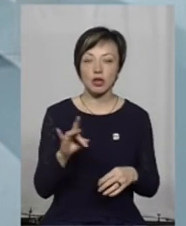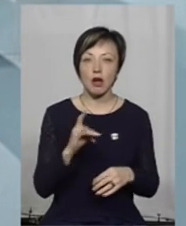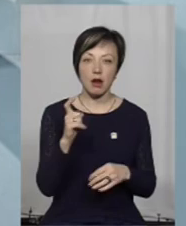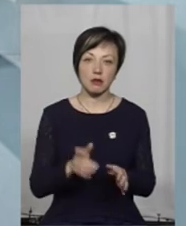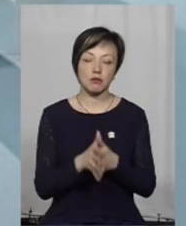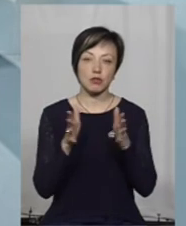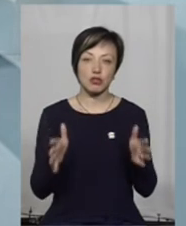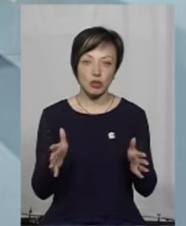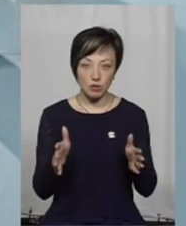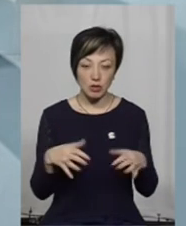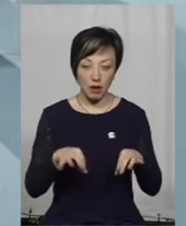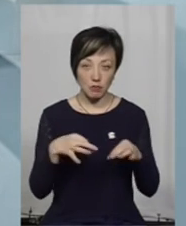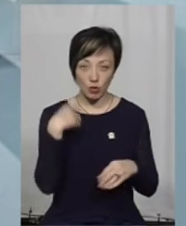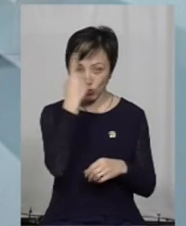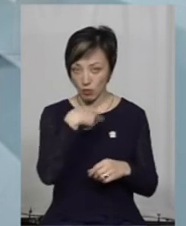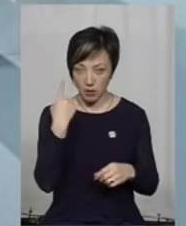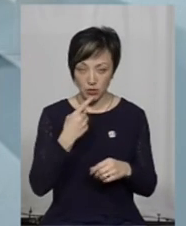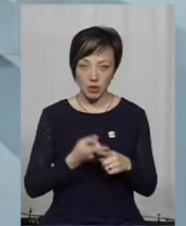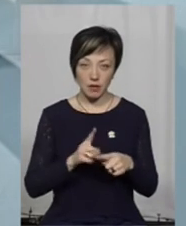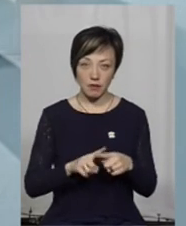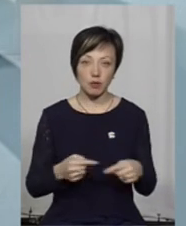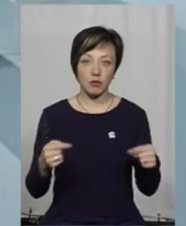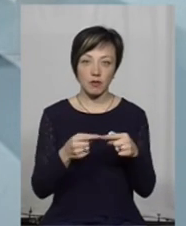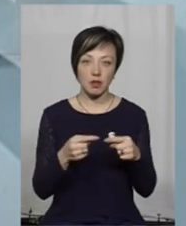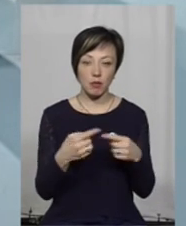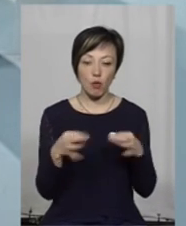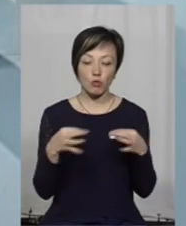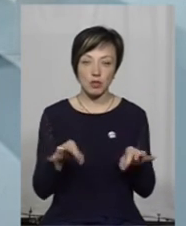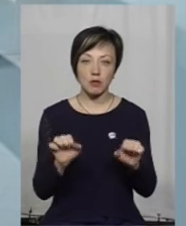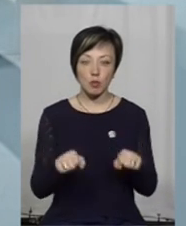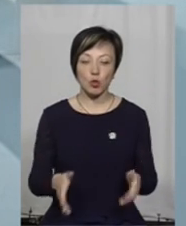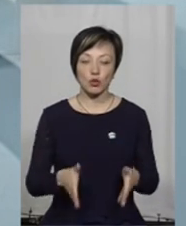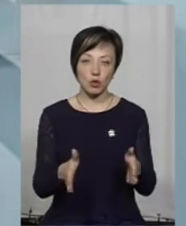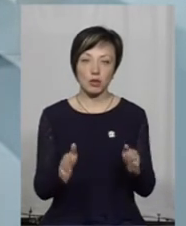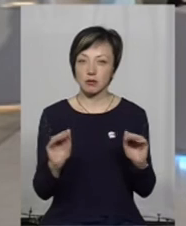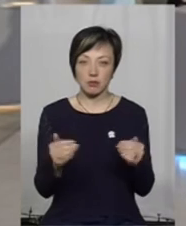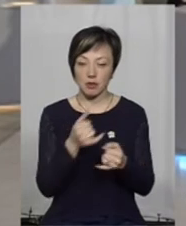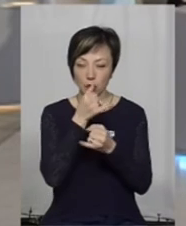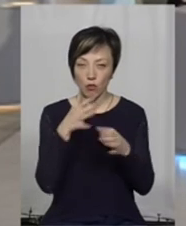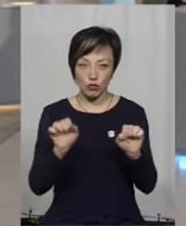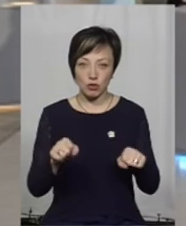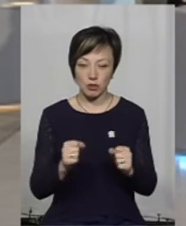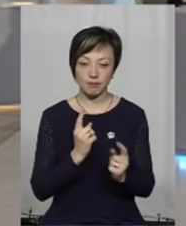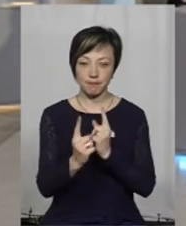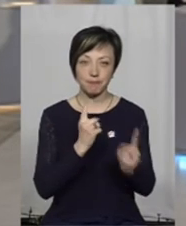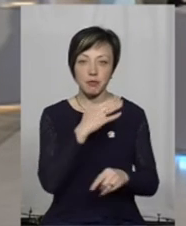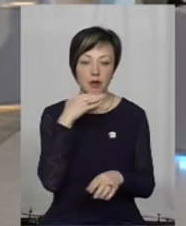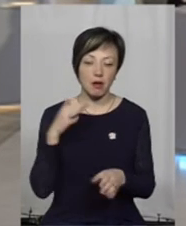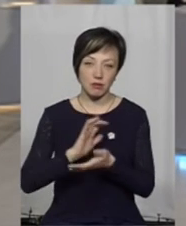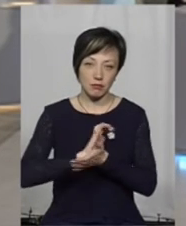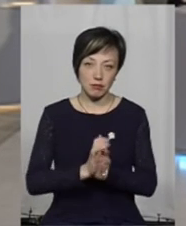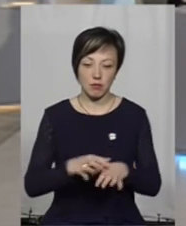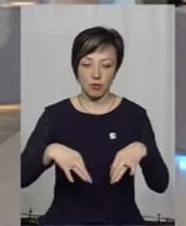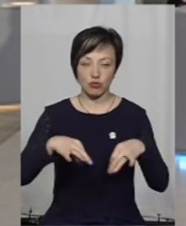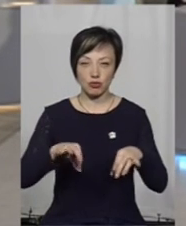разів збільшилося, і відповідна пропускна спроможність наших доріг, вона не має можливості просто-напросто пропустити